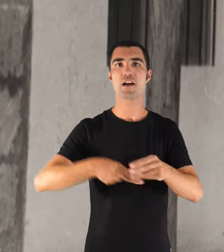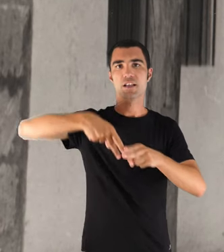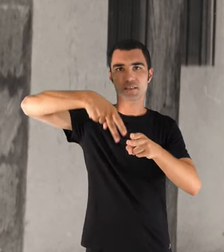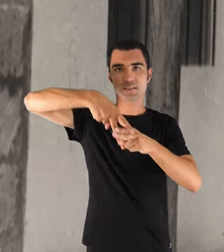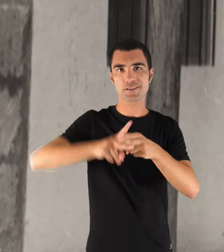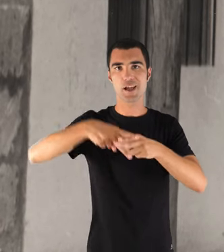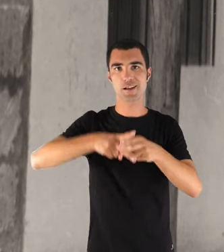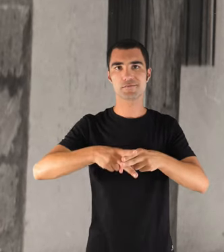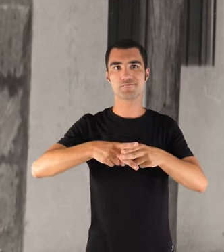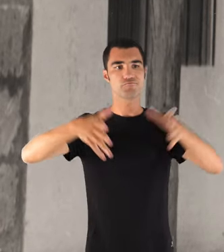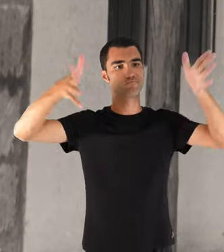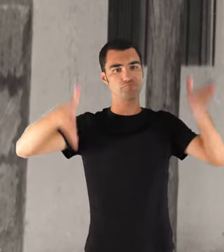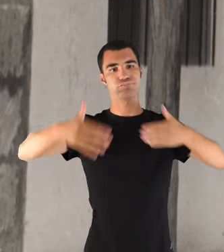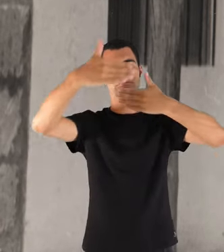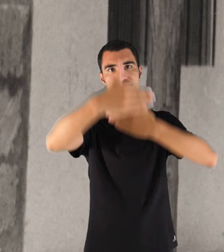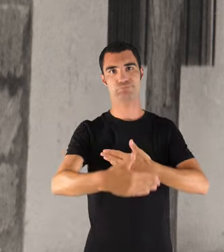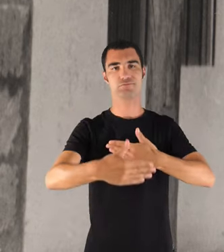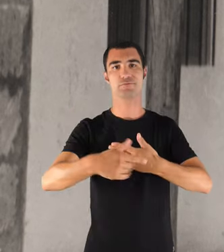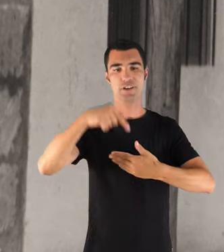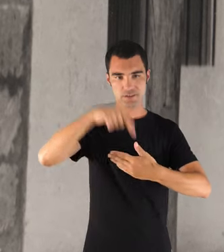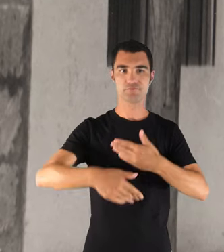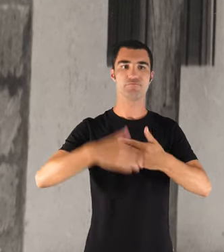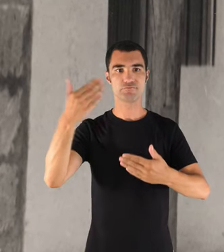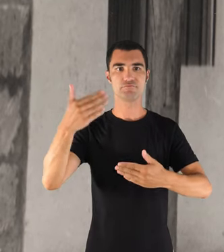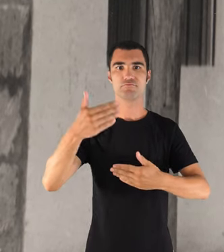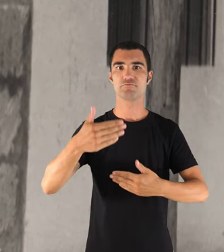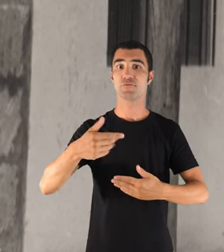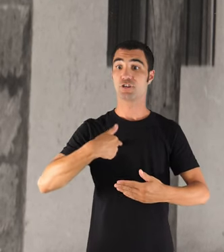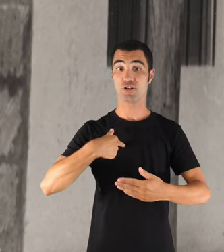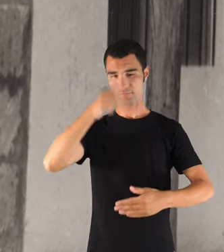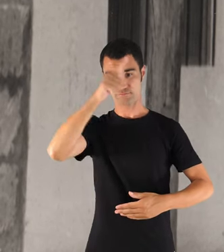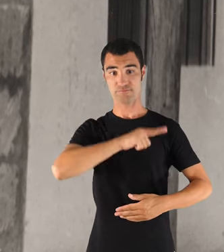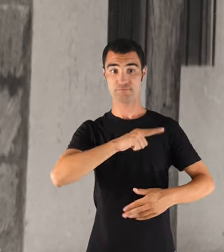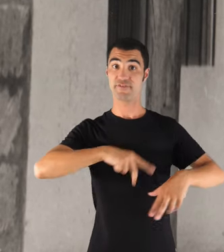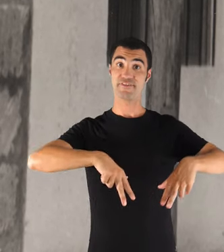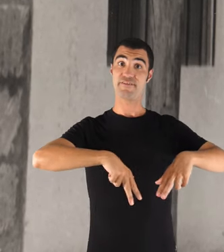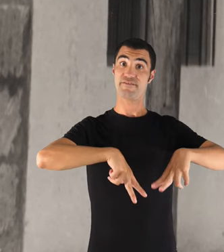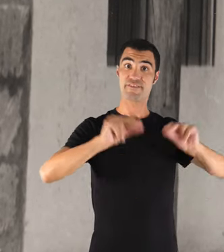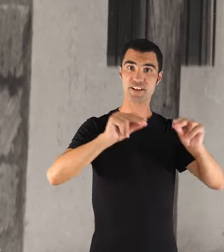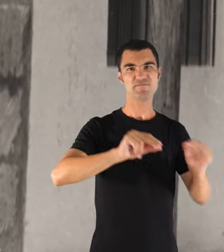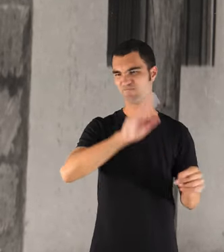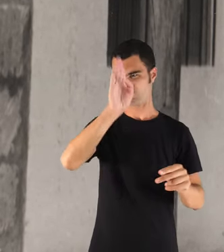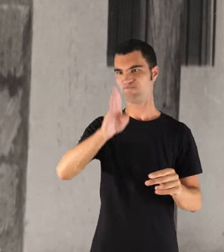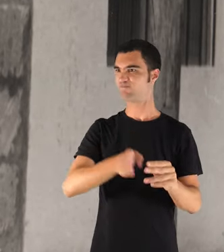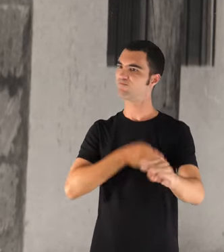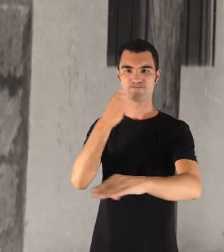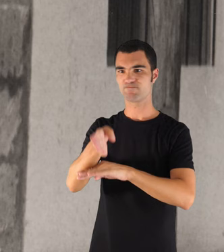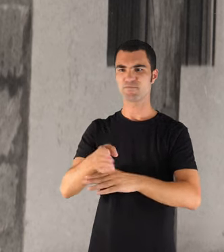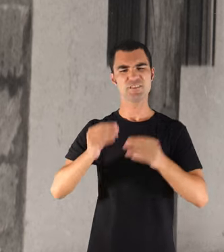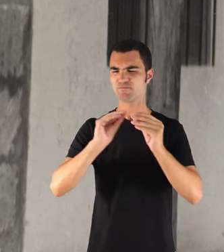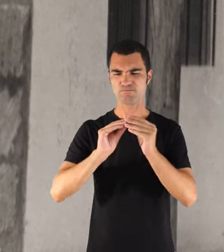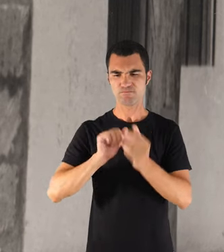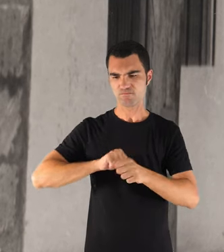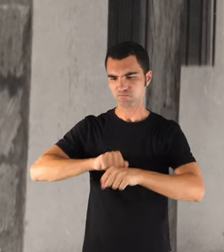taller, que després hi començàrem a fer. Immediatament que jo vaig acabar el servici, ens vàrem posar a fer